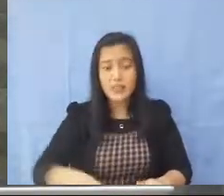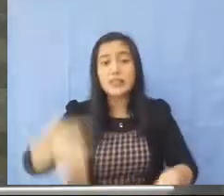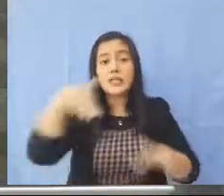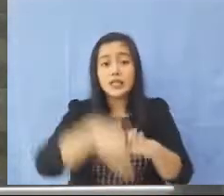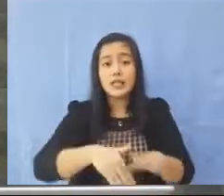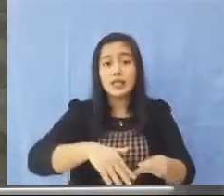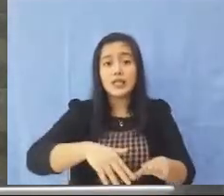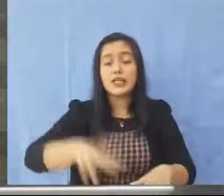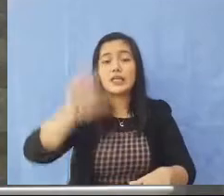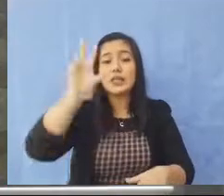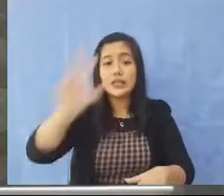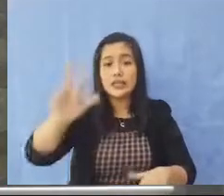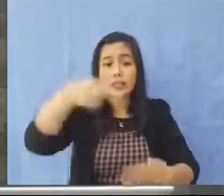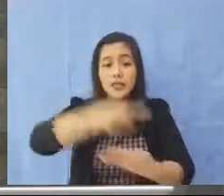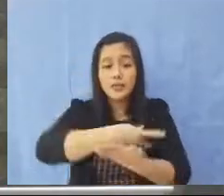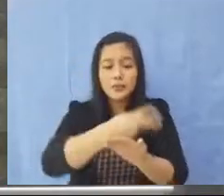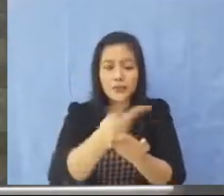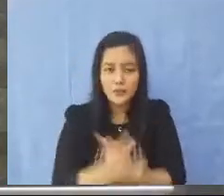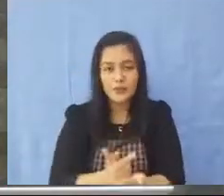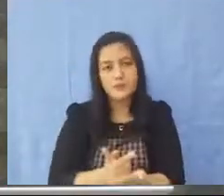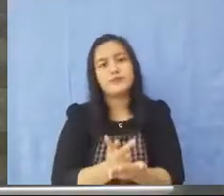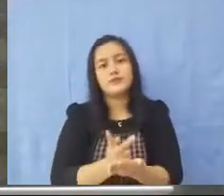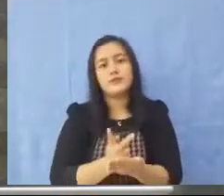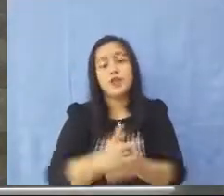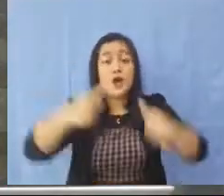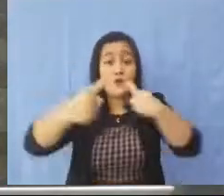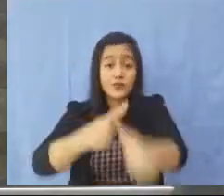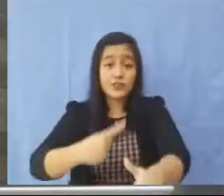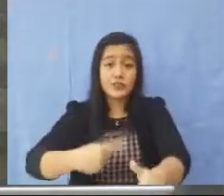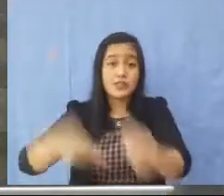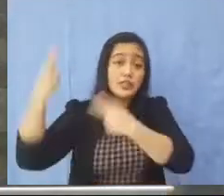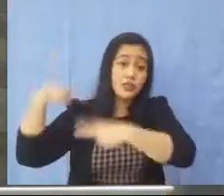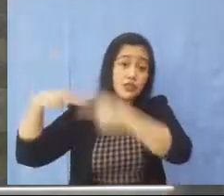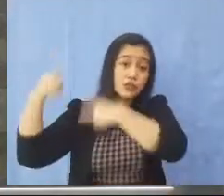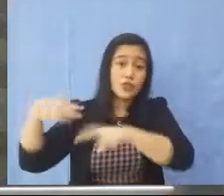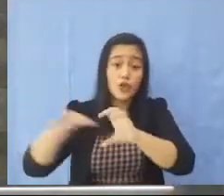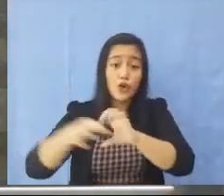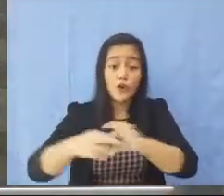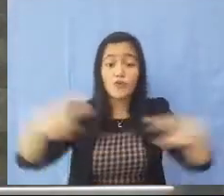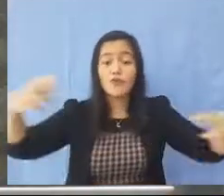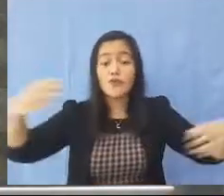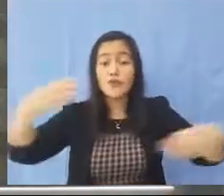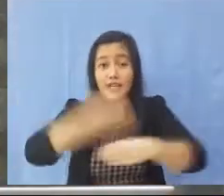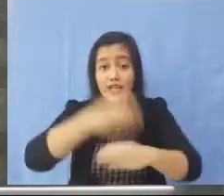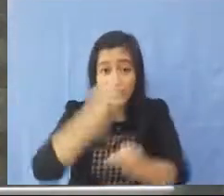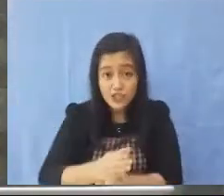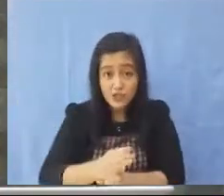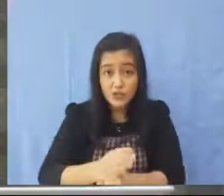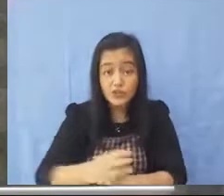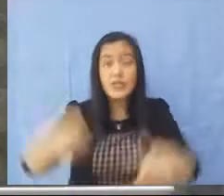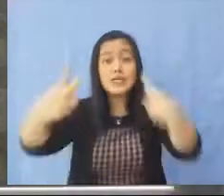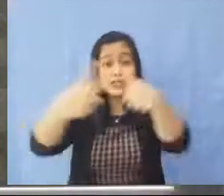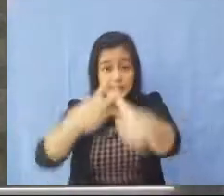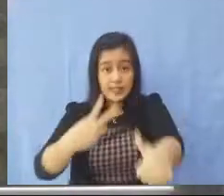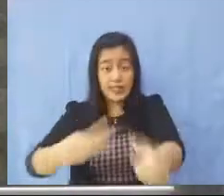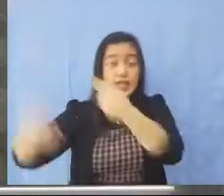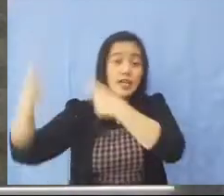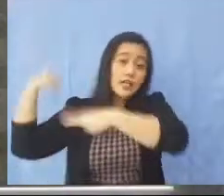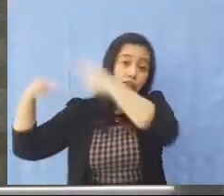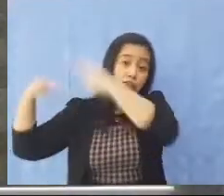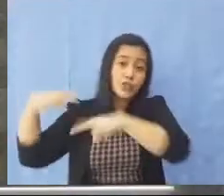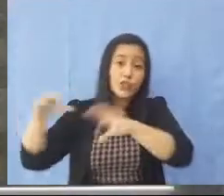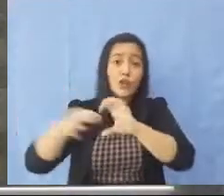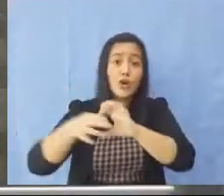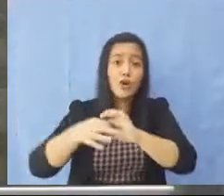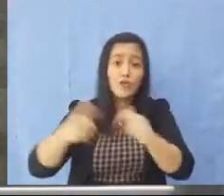history of the primeval man, and then the history of the chosen family. Okay? So doon po natin pwedeng masimpleng mahati yung